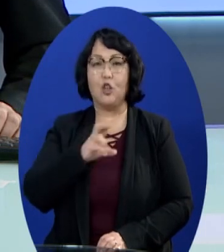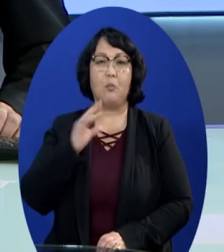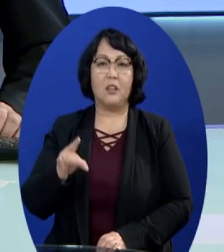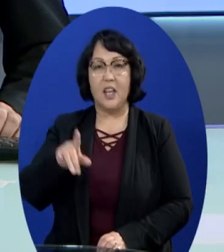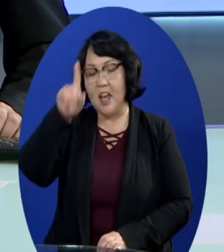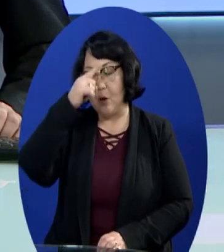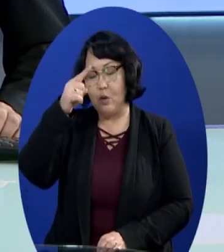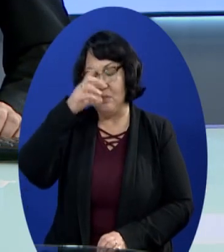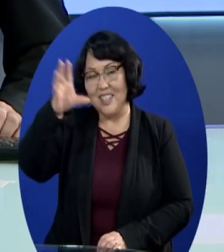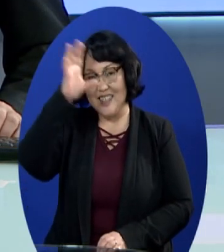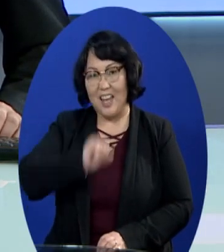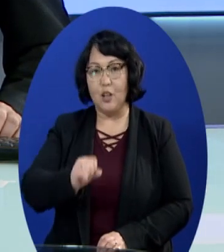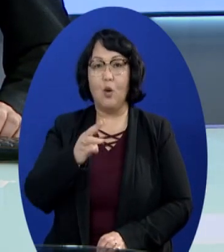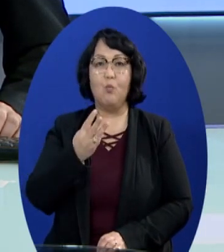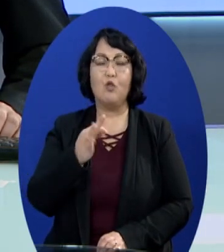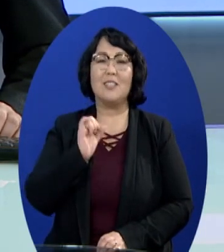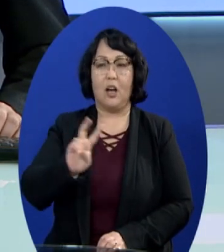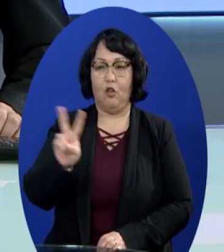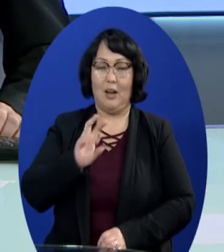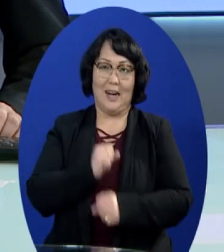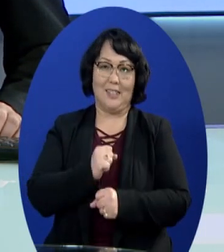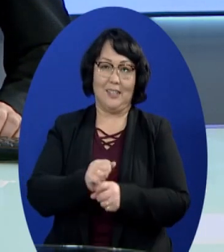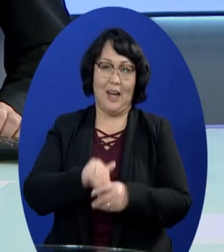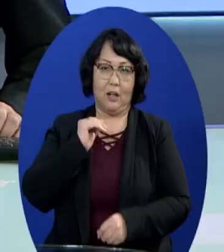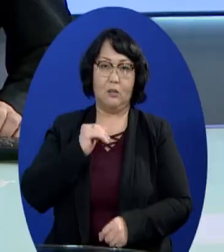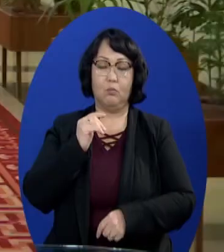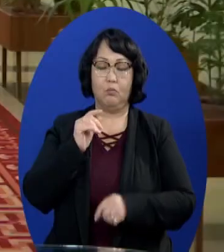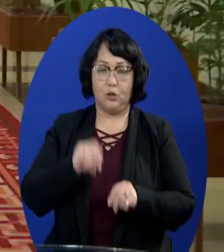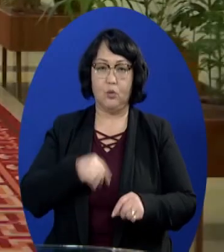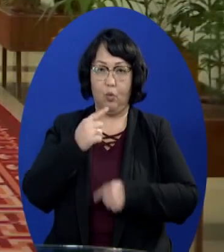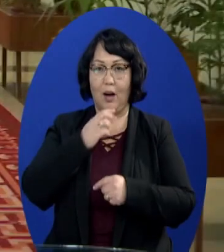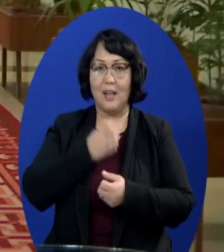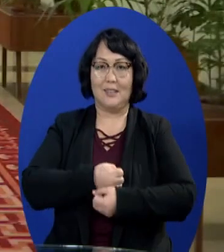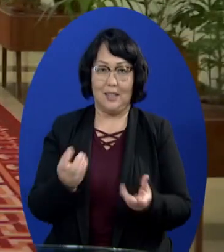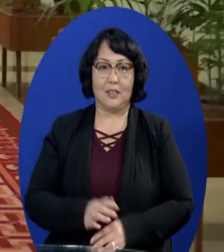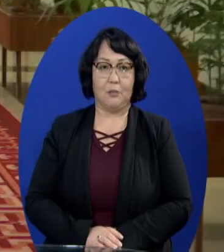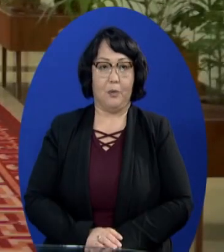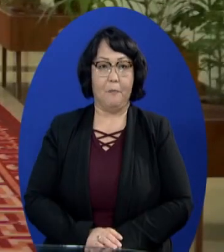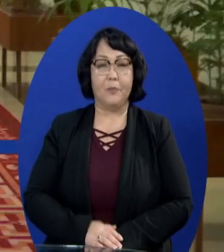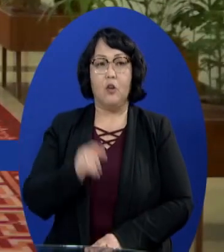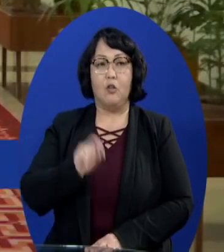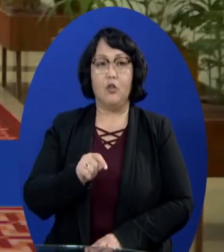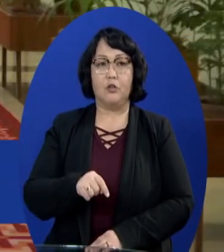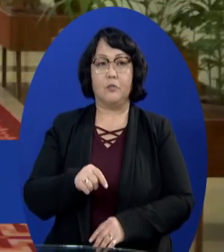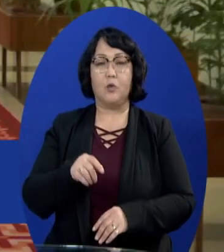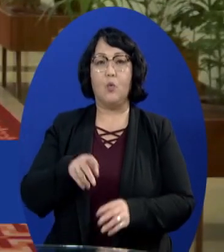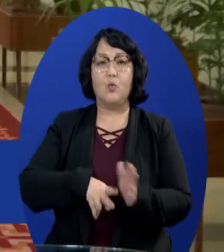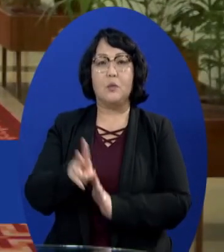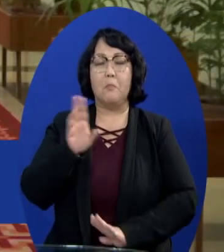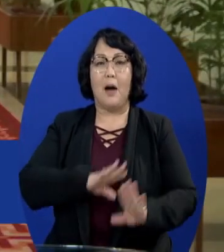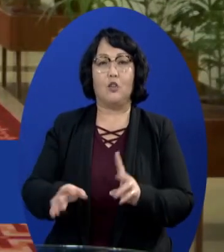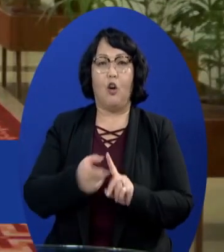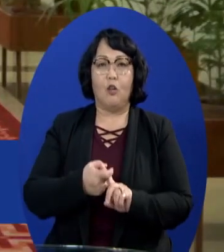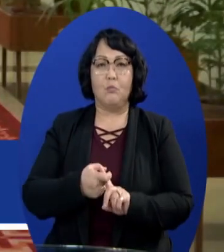Мөнх Сайхнаар огцрох болсноо зарлалаа. Тэгэхээр өнөөдөр олон нийт үйлс нөхцөл байдлаа